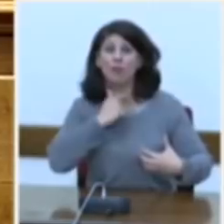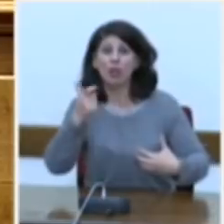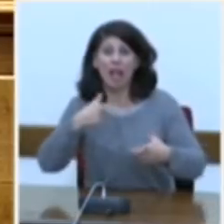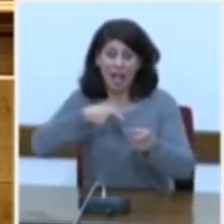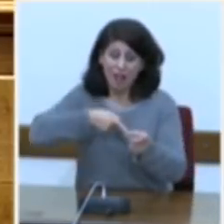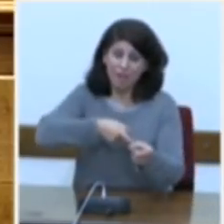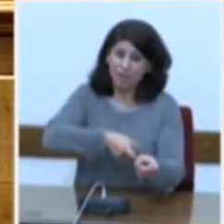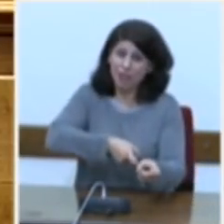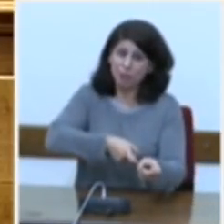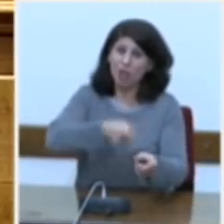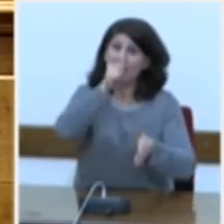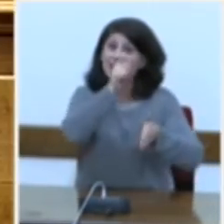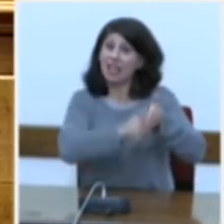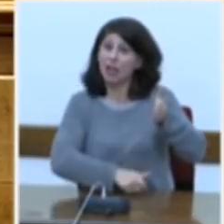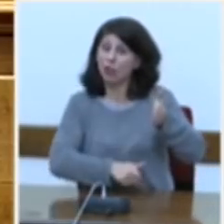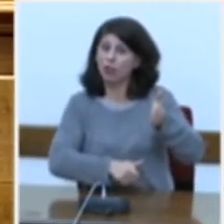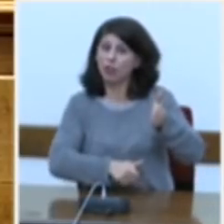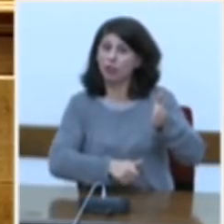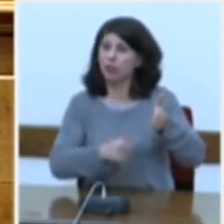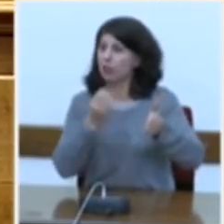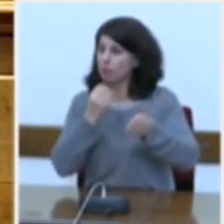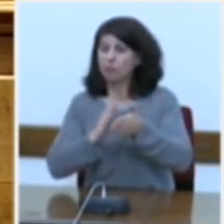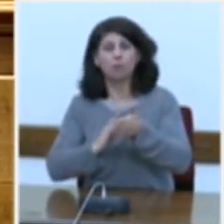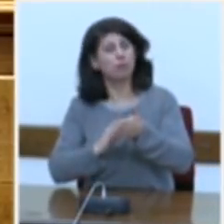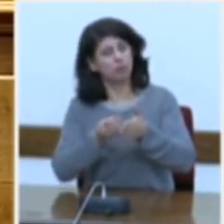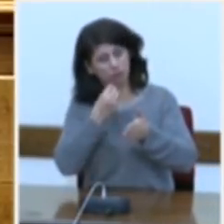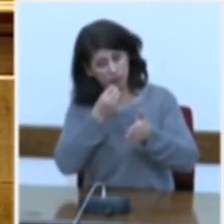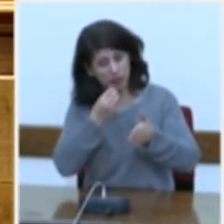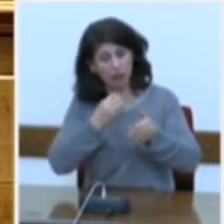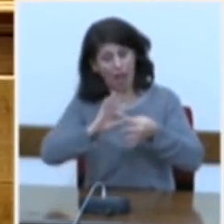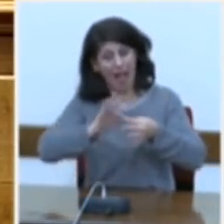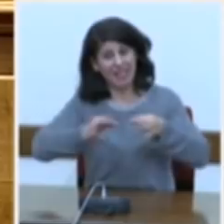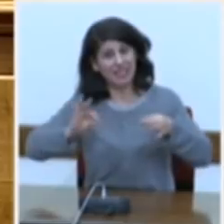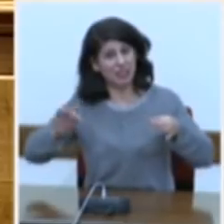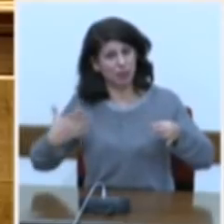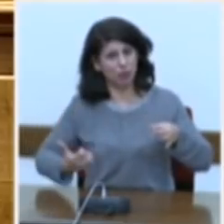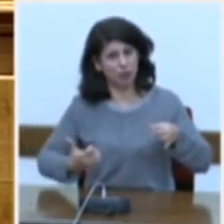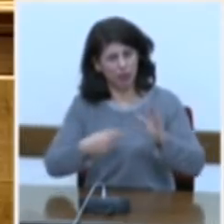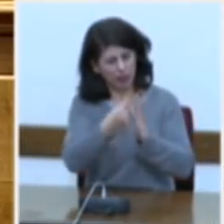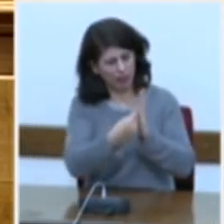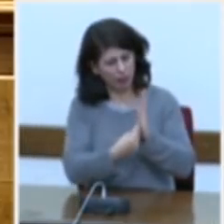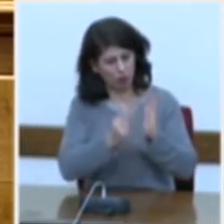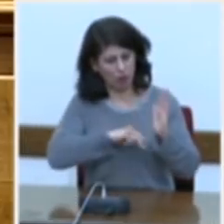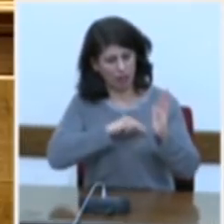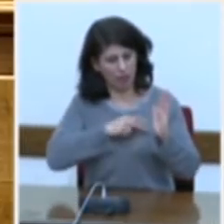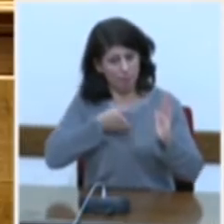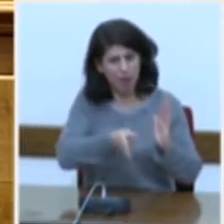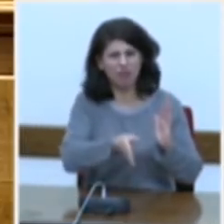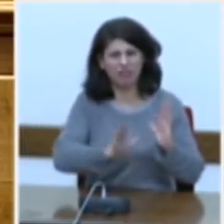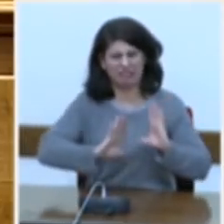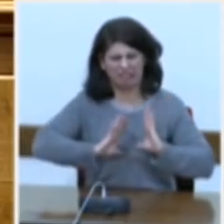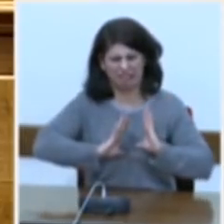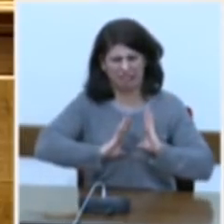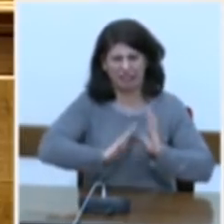εκβιασμούς των ξενοδοχειακών και επισητιστικών αλυσίδων, οι οποίοι με κριτήριο τα κέρδη τους παρεμβαίνουν